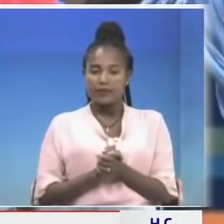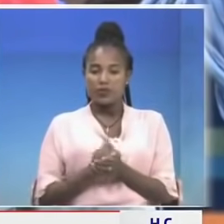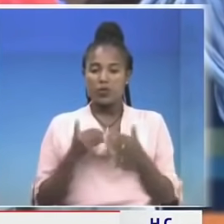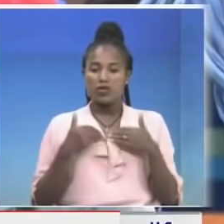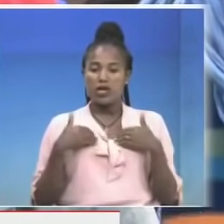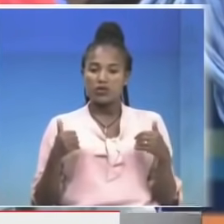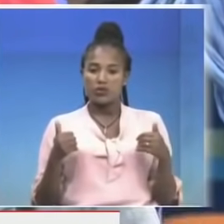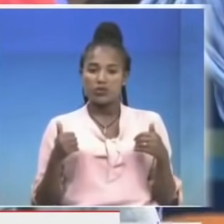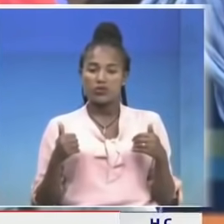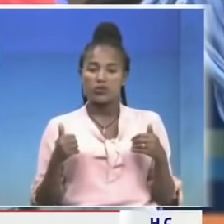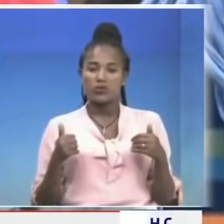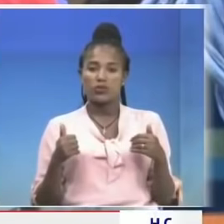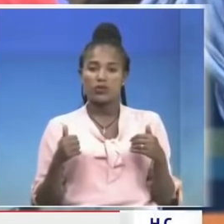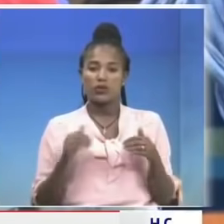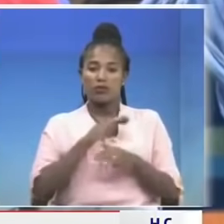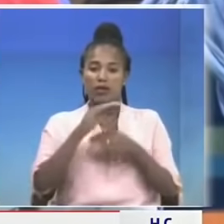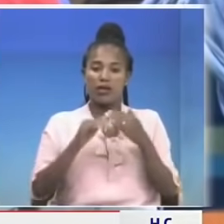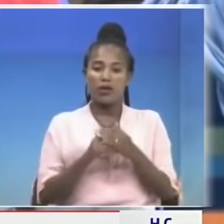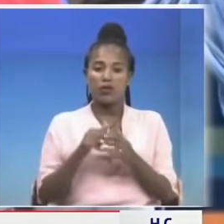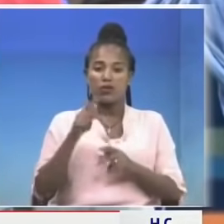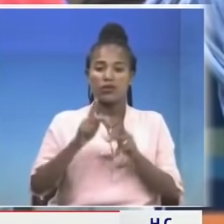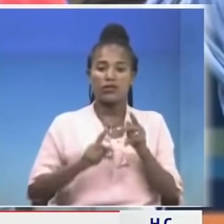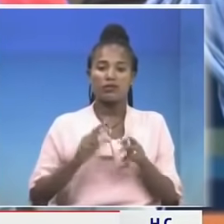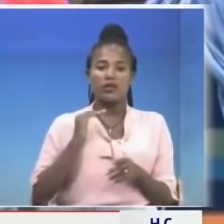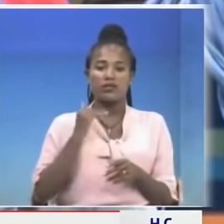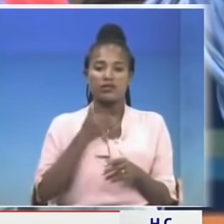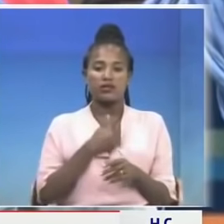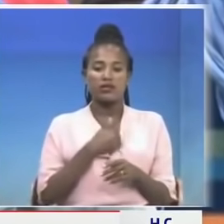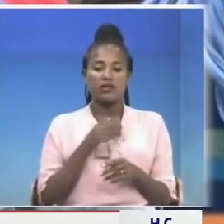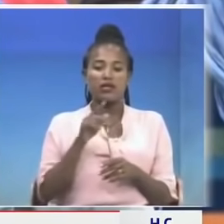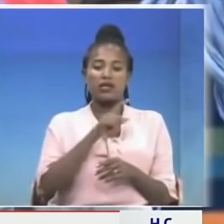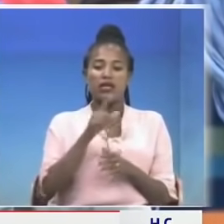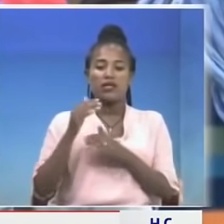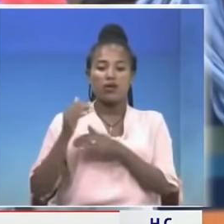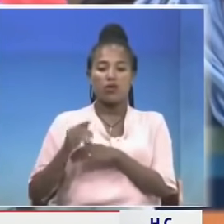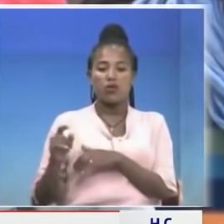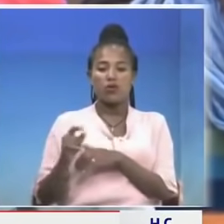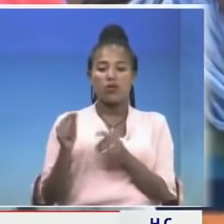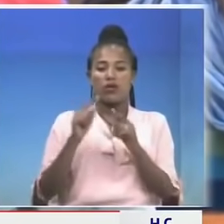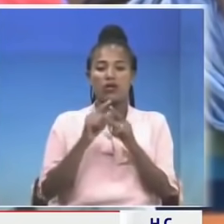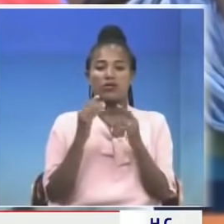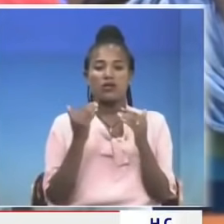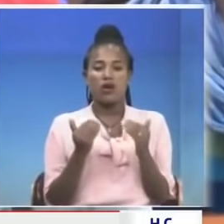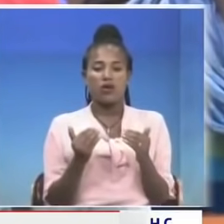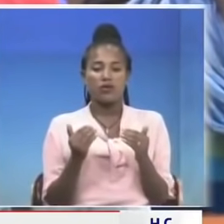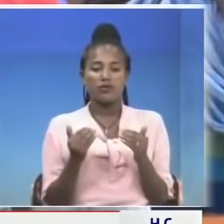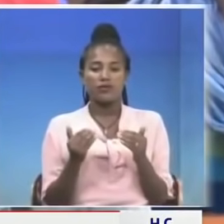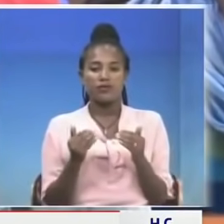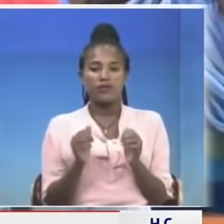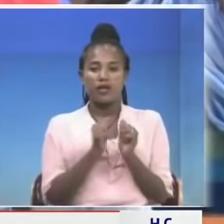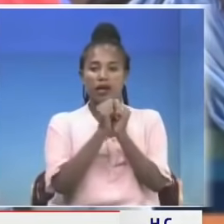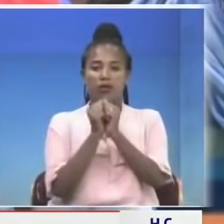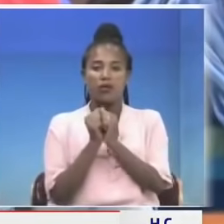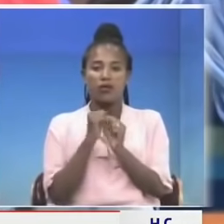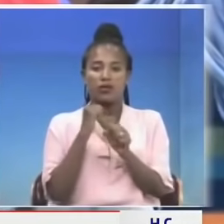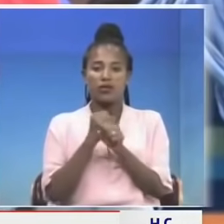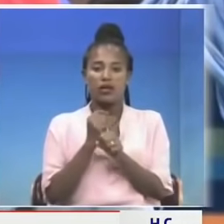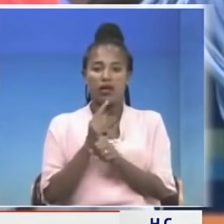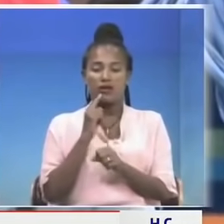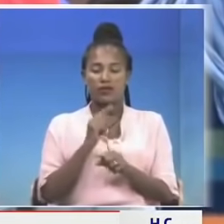ወጣት፣ መላው ህዝባችን ከእናንተ ጎን ሆኖ እስካሁን አብሮ በጋራ እየሰራ